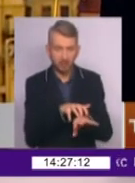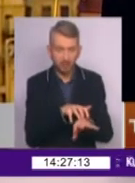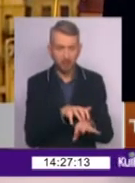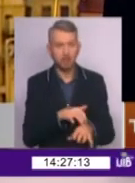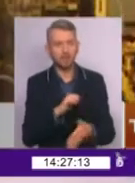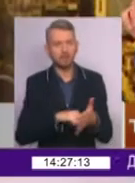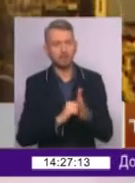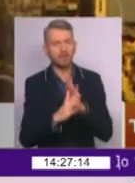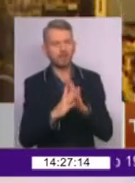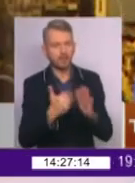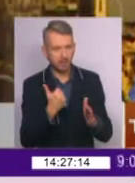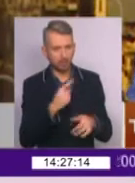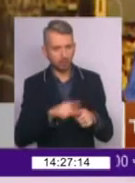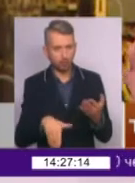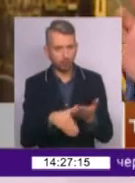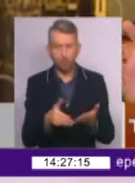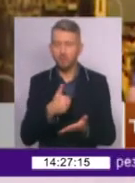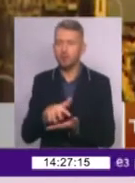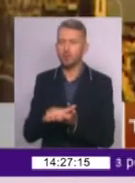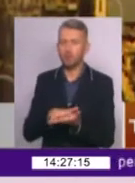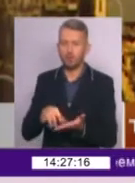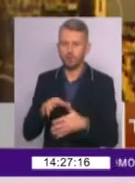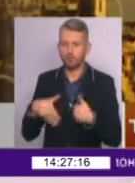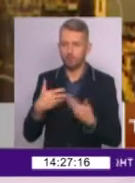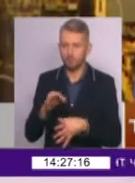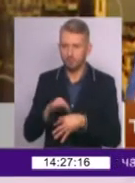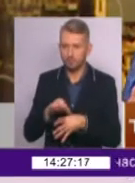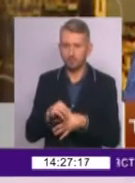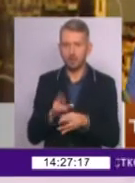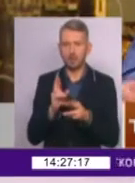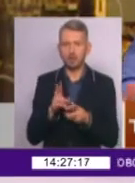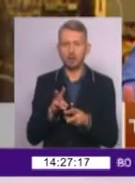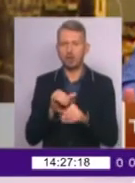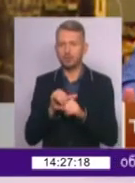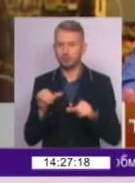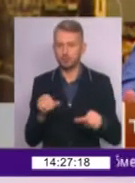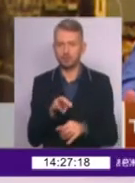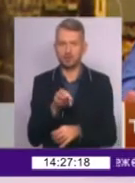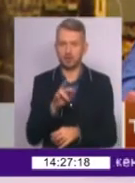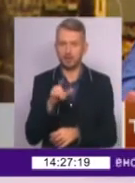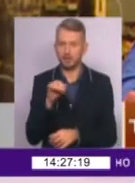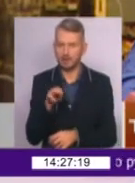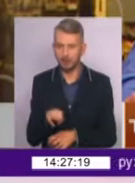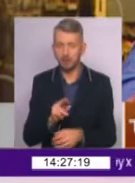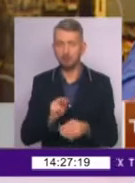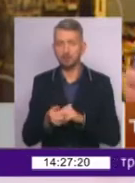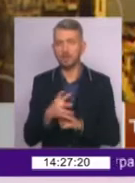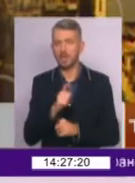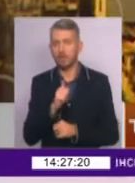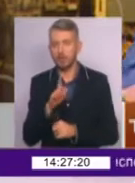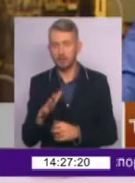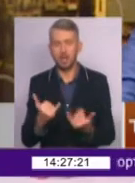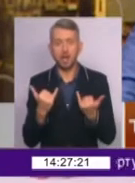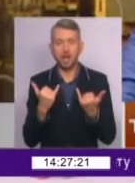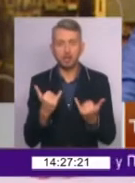Ми продовжимо про клінічну картину розгортання менінгіту, менінгококової інфекції за декілька хвилин. А